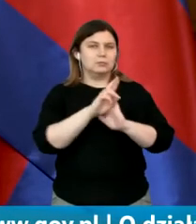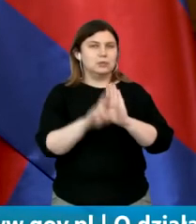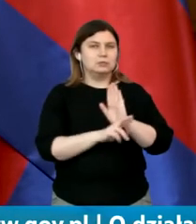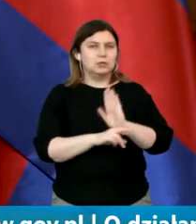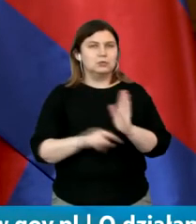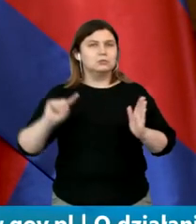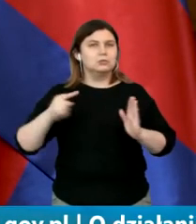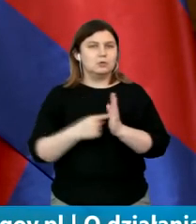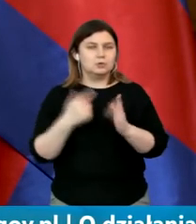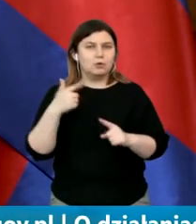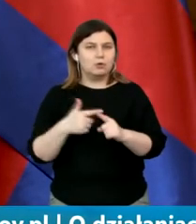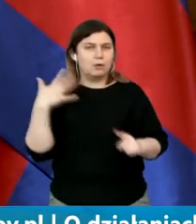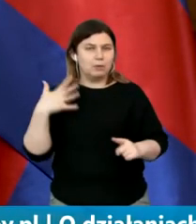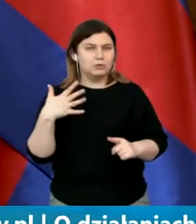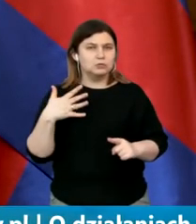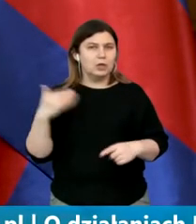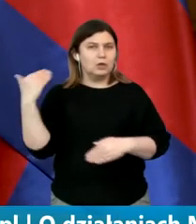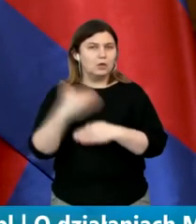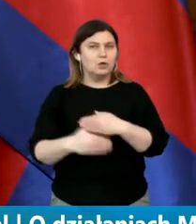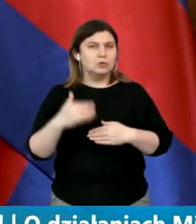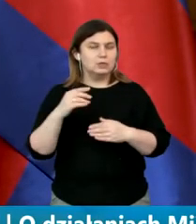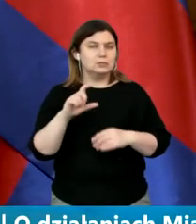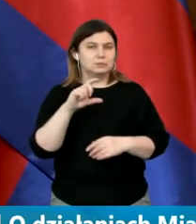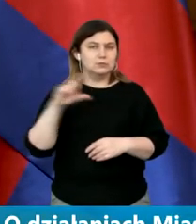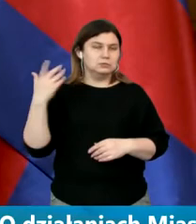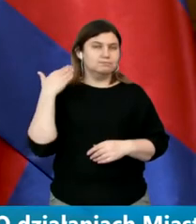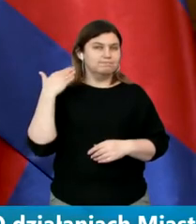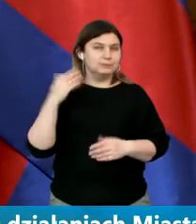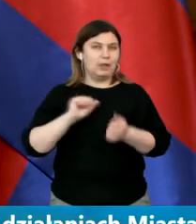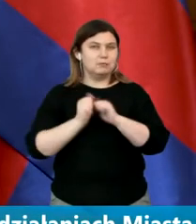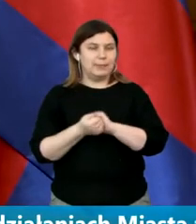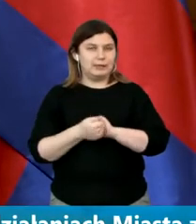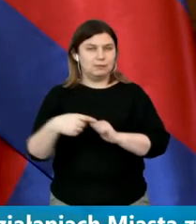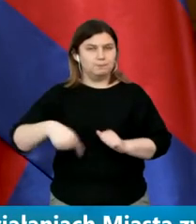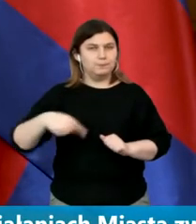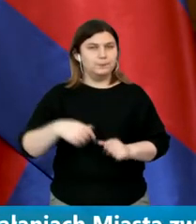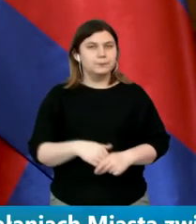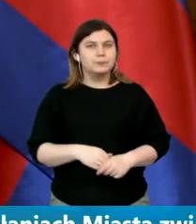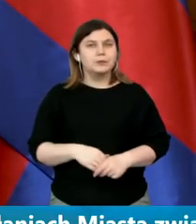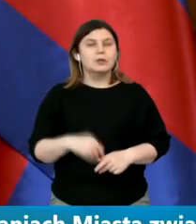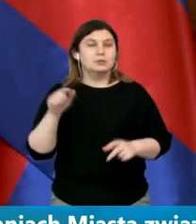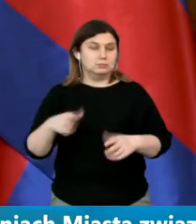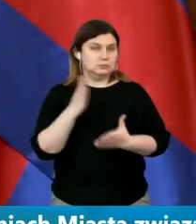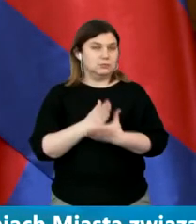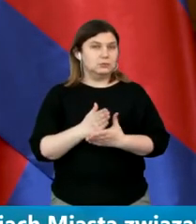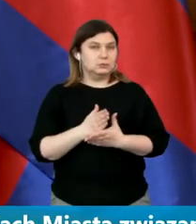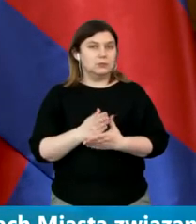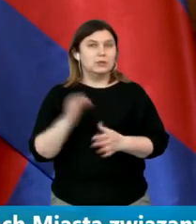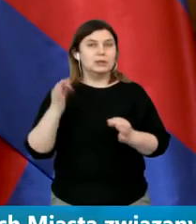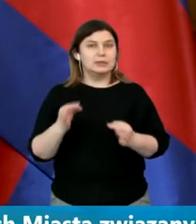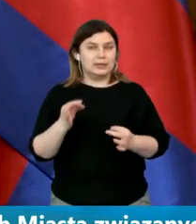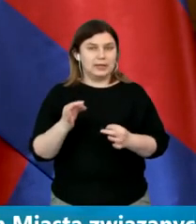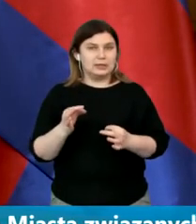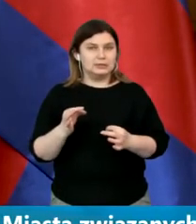dotyczące obostrzeń w ostatnim czasie się zmieniły. Tyle tytułem wstępu, a teraz przechodzimy